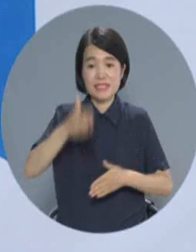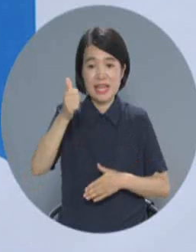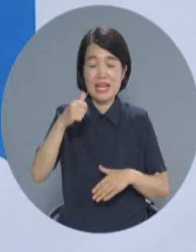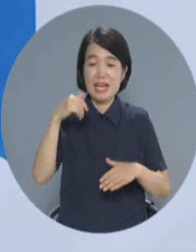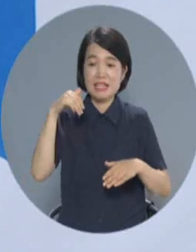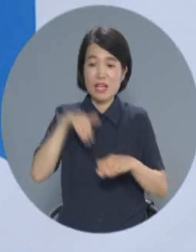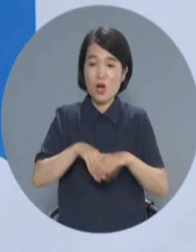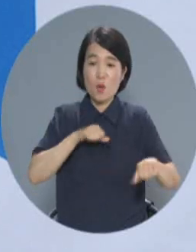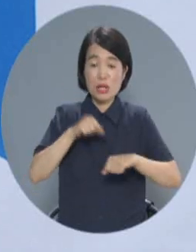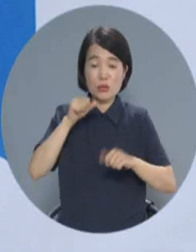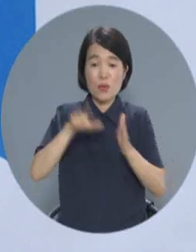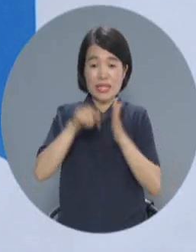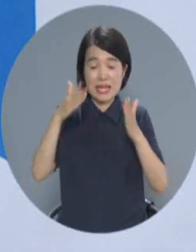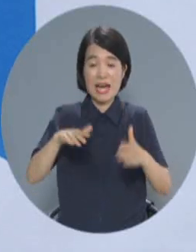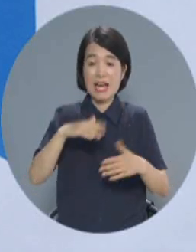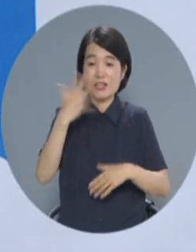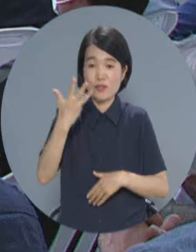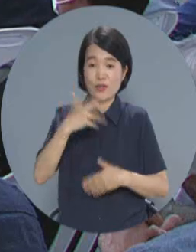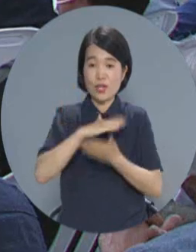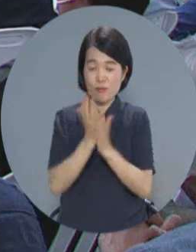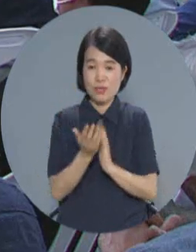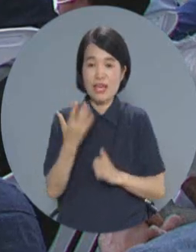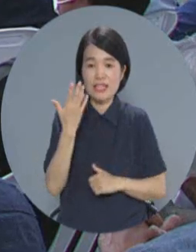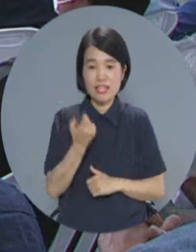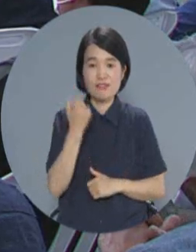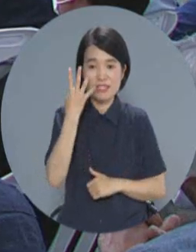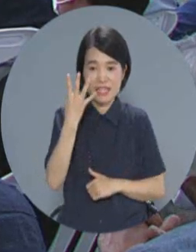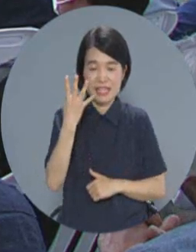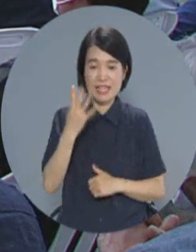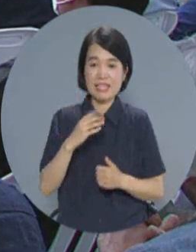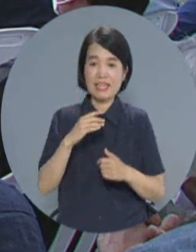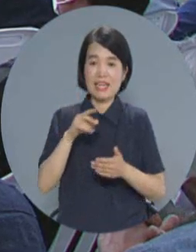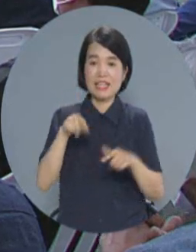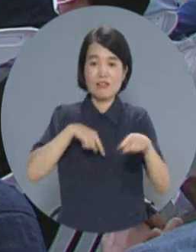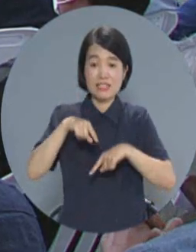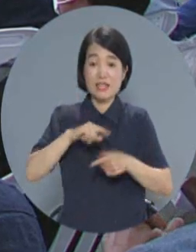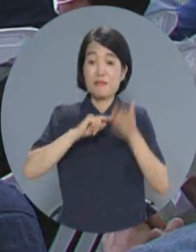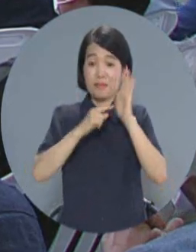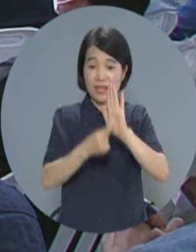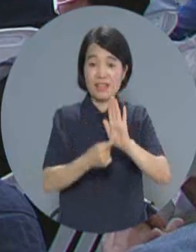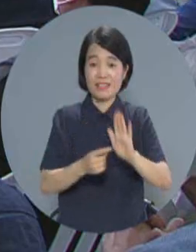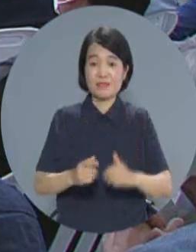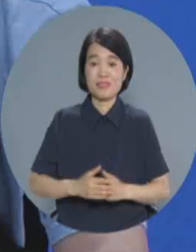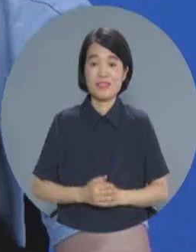지사는 선거운동 기간 8개 분야 63개 과제를 제시한 바 있습니다.